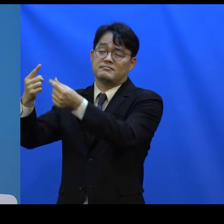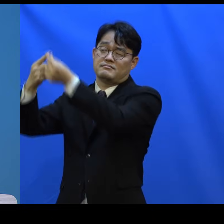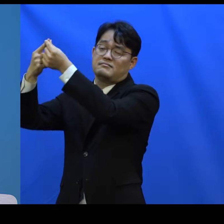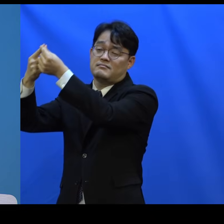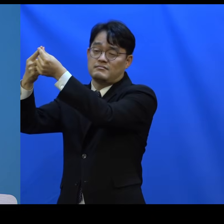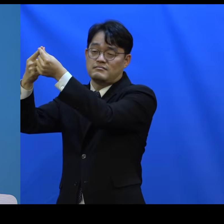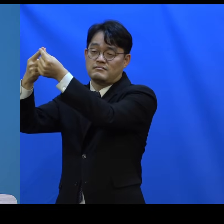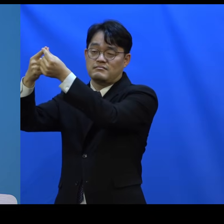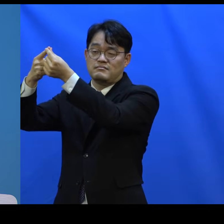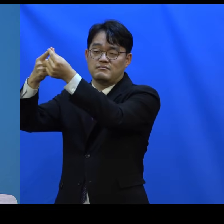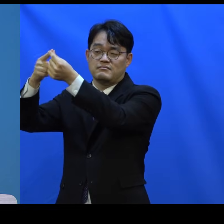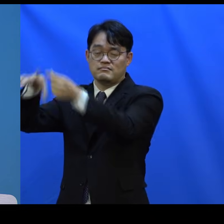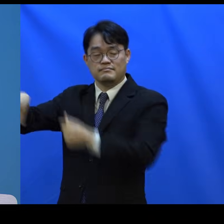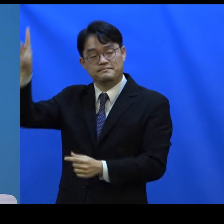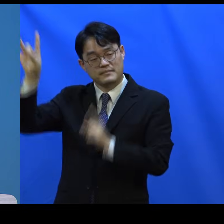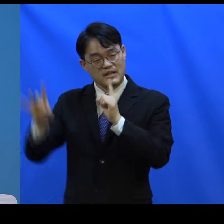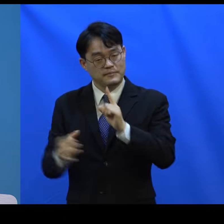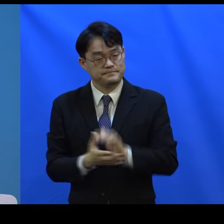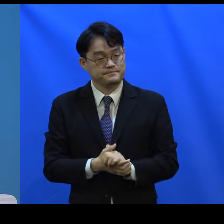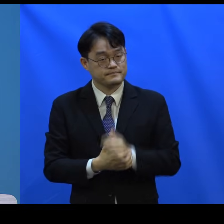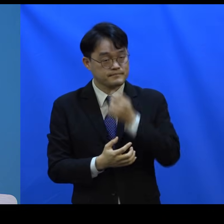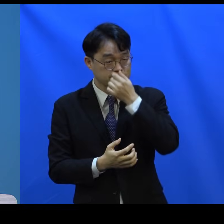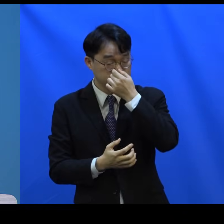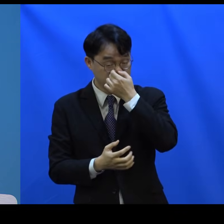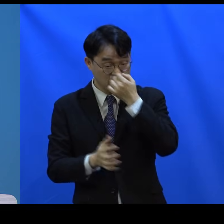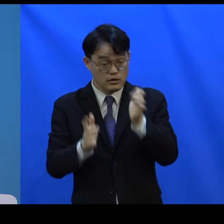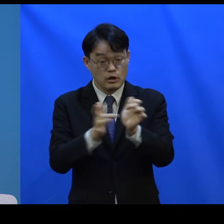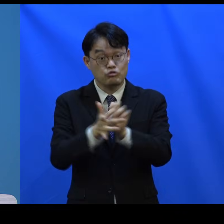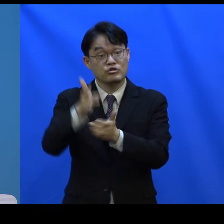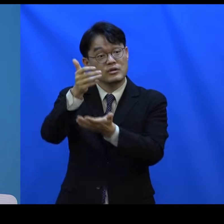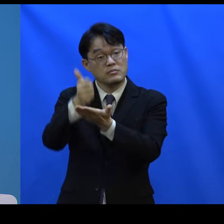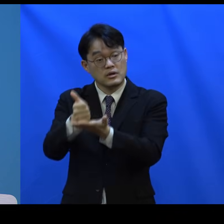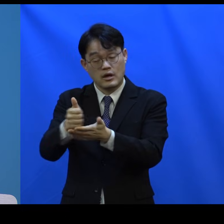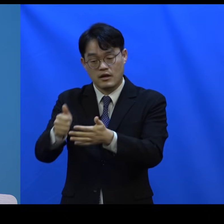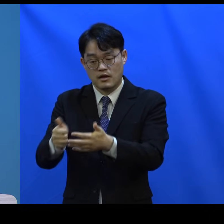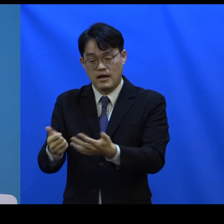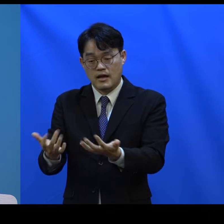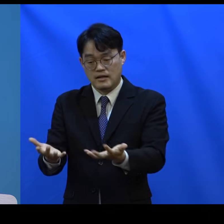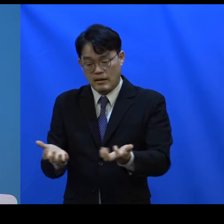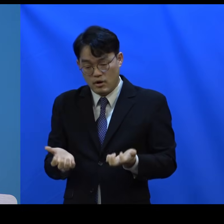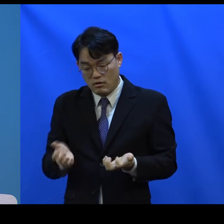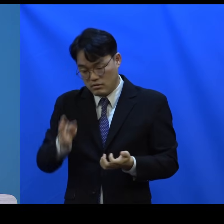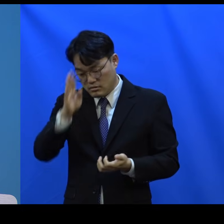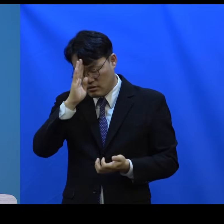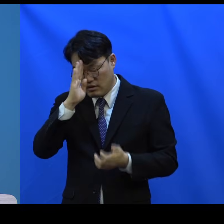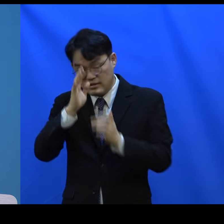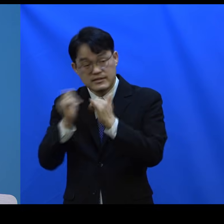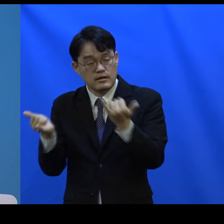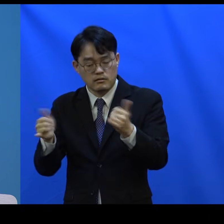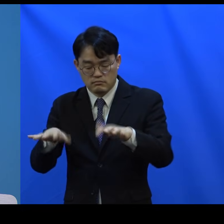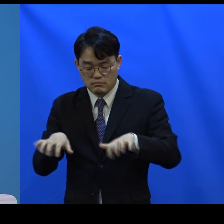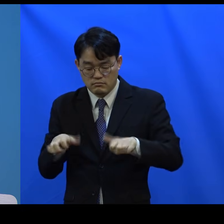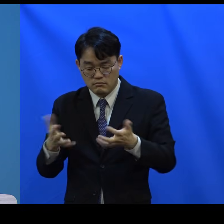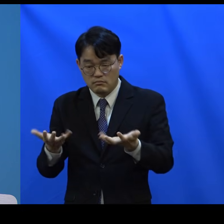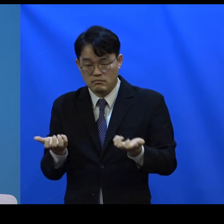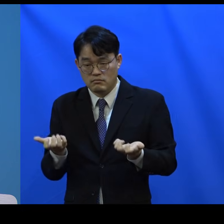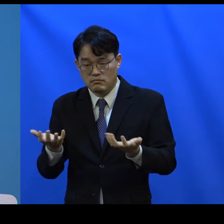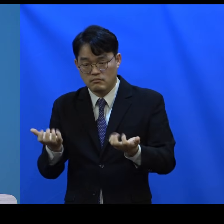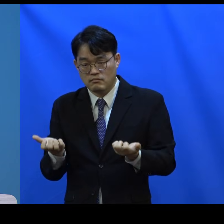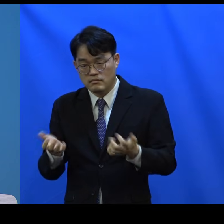환자를 고쳐주셨다. 바리새인들이 예수님이 법을 깼다는 거예요. 왜 금지된 만나면 안 되는 사람을 만났느냐는